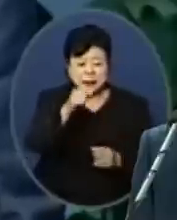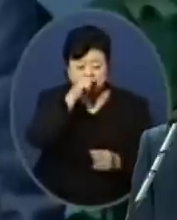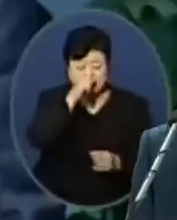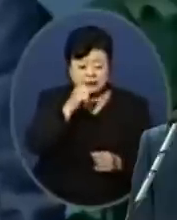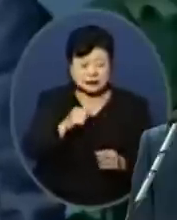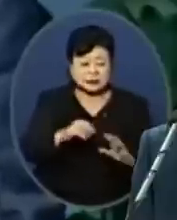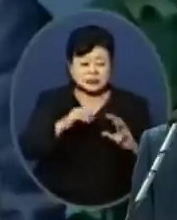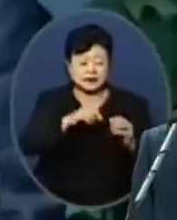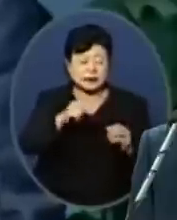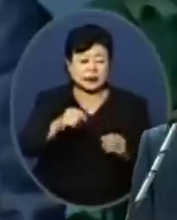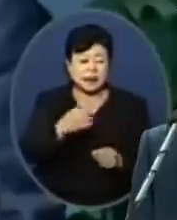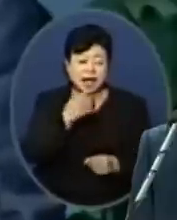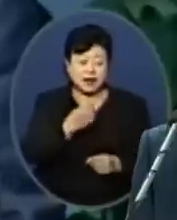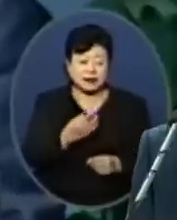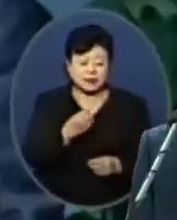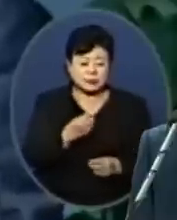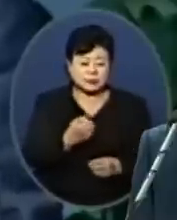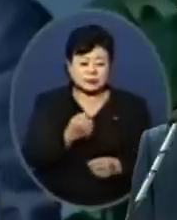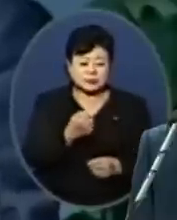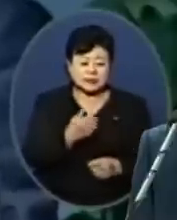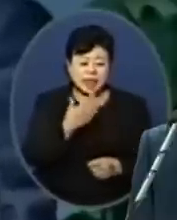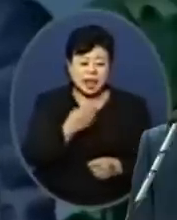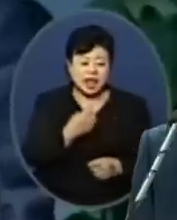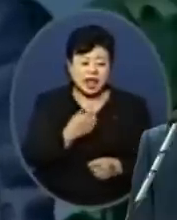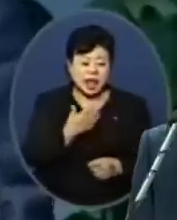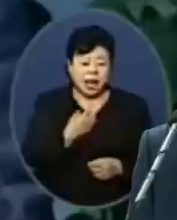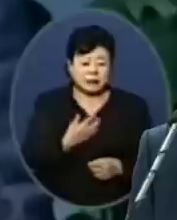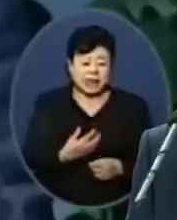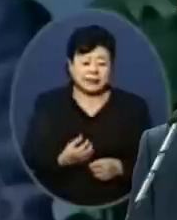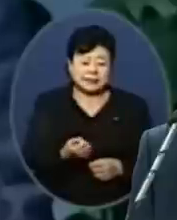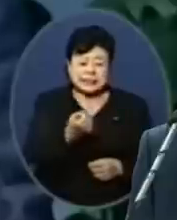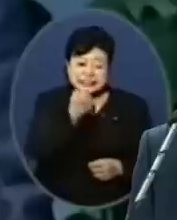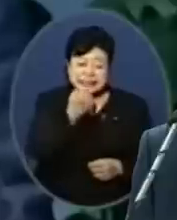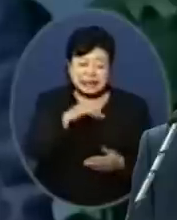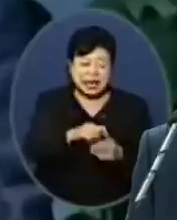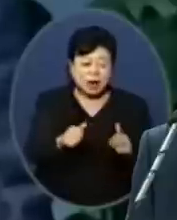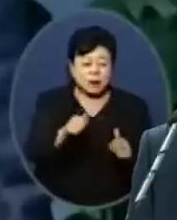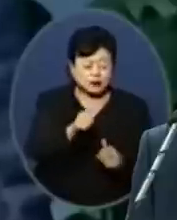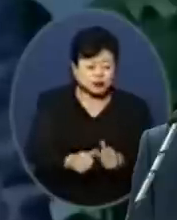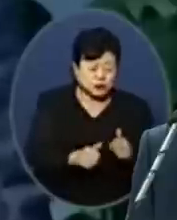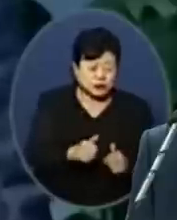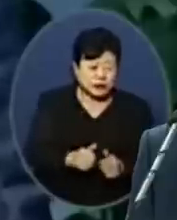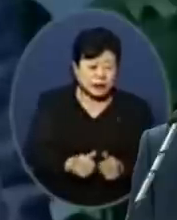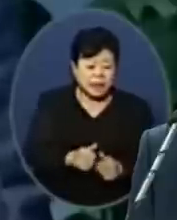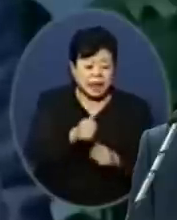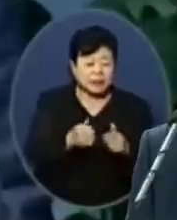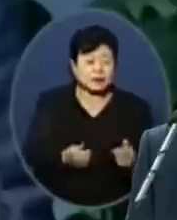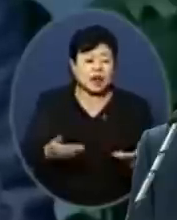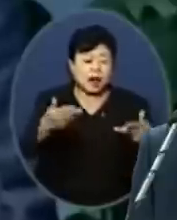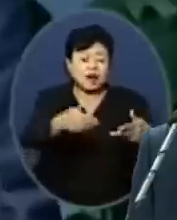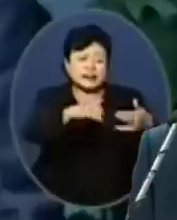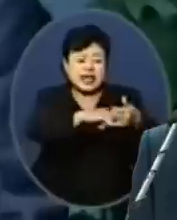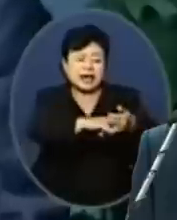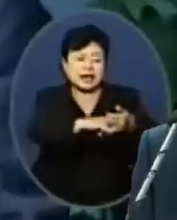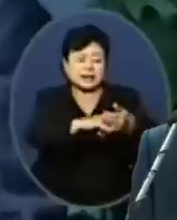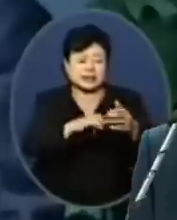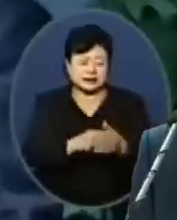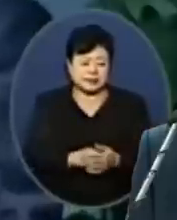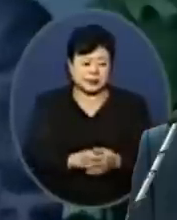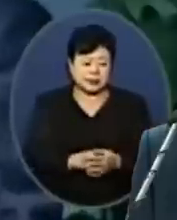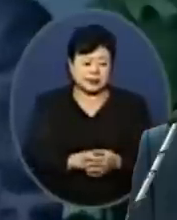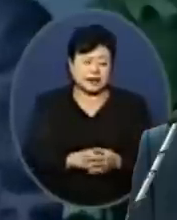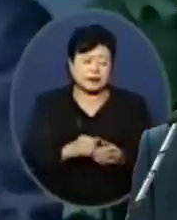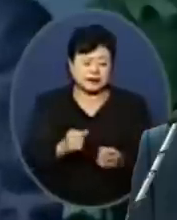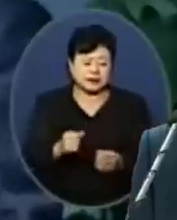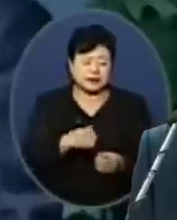선민입니다. 아브라함, 이삭, 야곱의 후손들로서 하나님과 언약 맺은 사람인 것입니다. 너희는 내